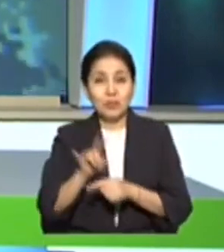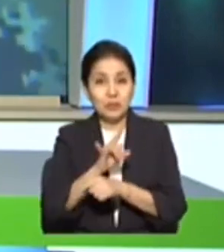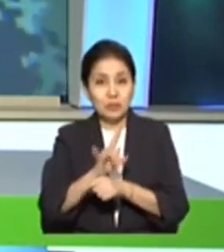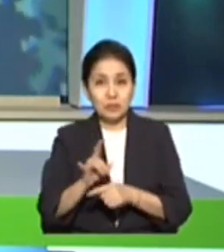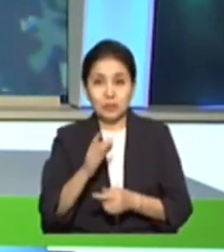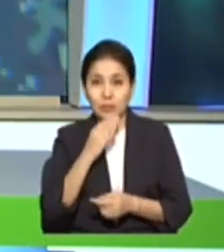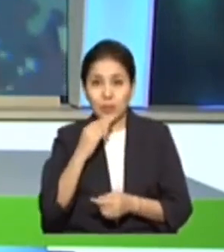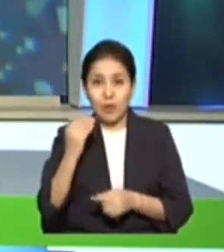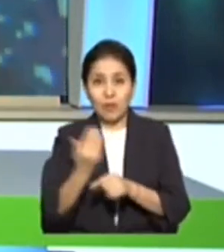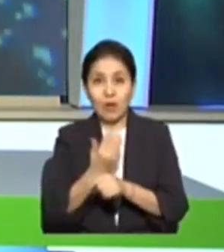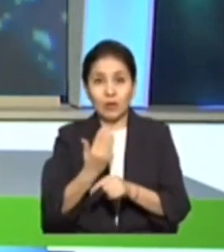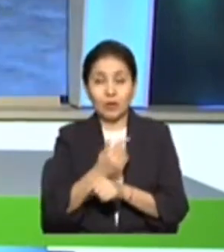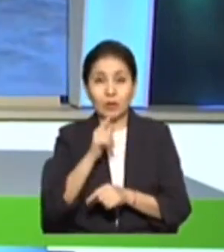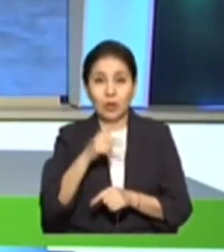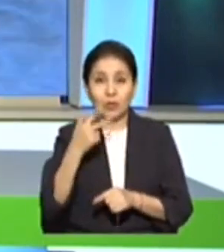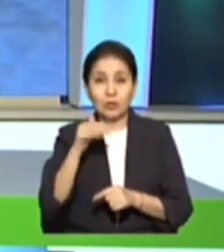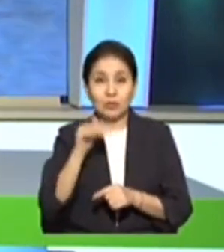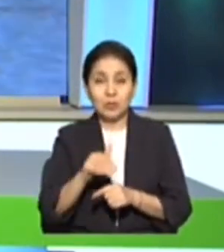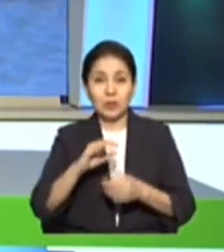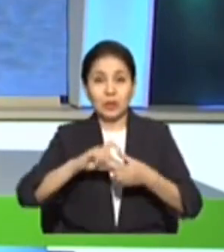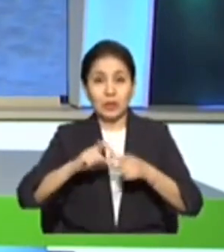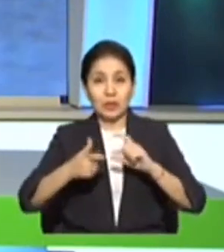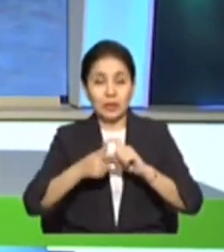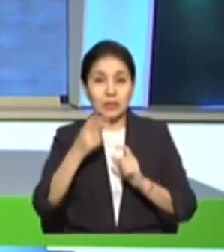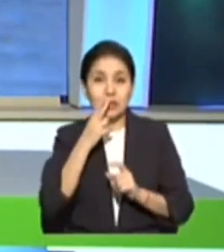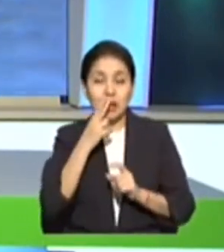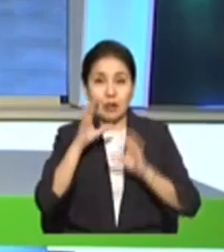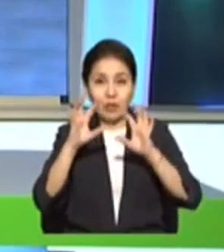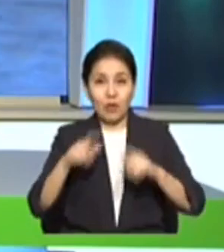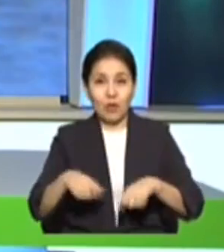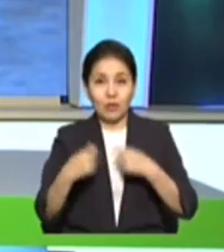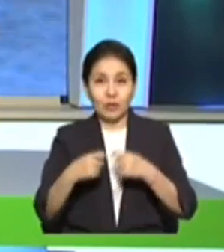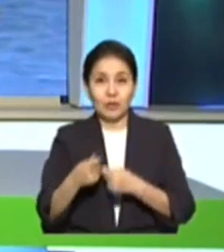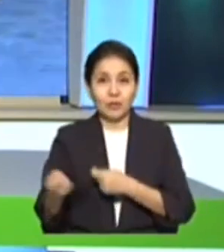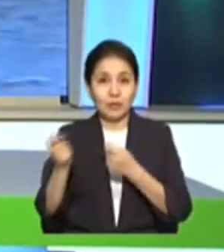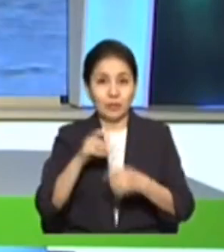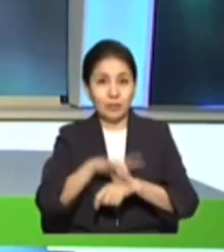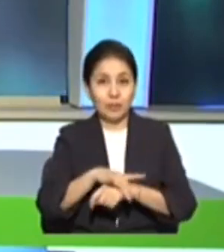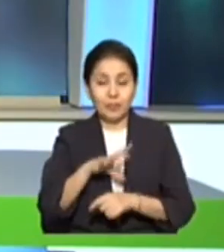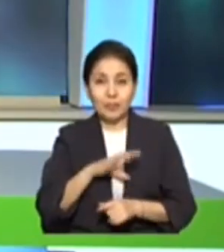yo'q emas. Farg'onada 30 ming qutiga yaqin tamaki mahsulotlarini noqonuniy aylanmasiga chek qo'yildi.